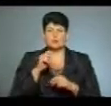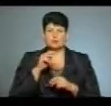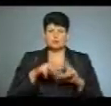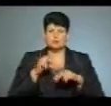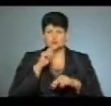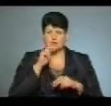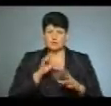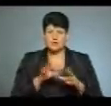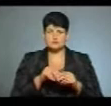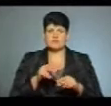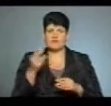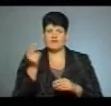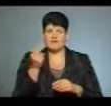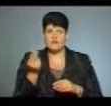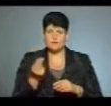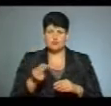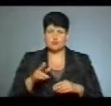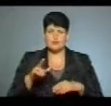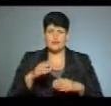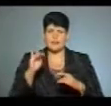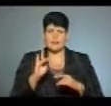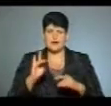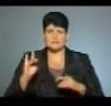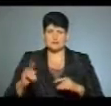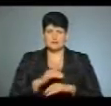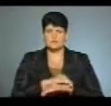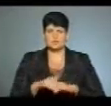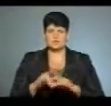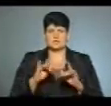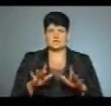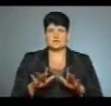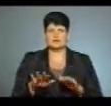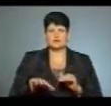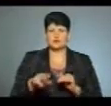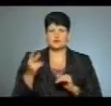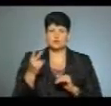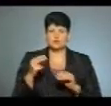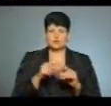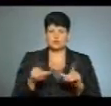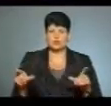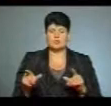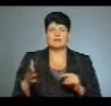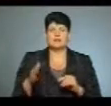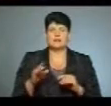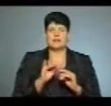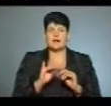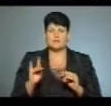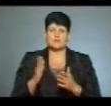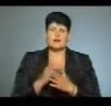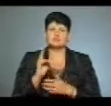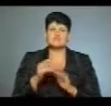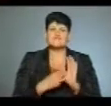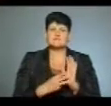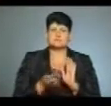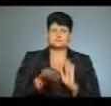разом» фарбують лавки для вуличної сцени, яку мають звести на території другої Збаразької школи. Лавок має бути 80.